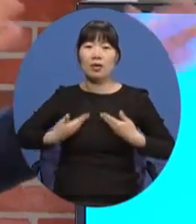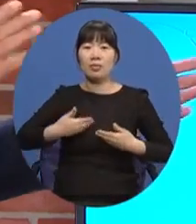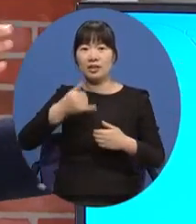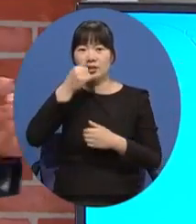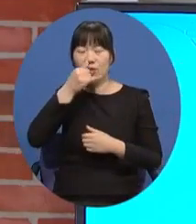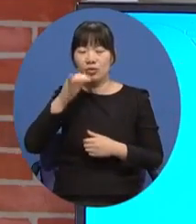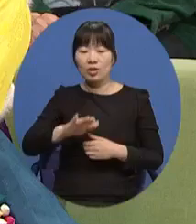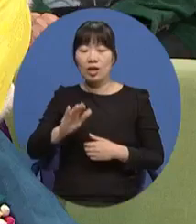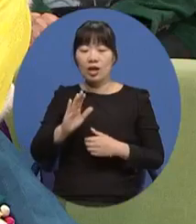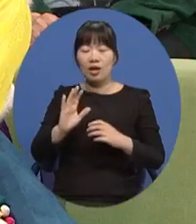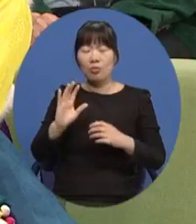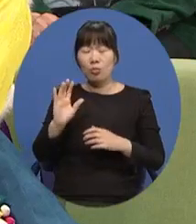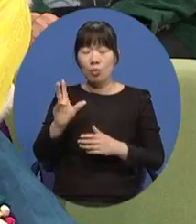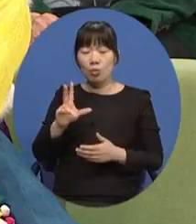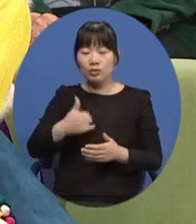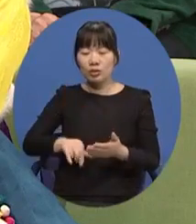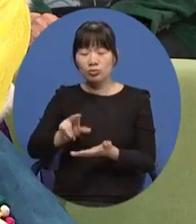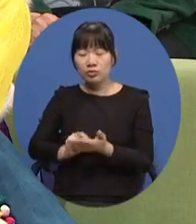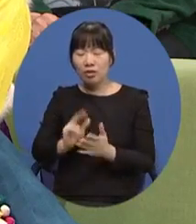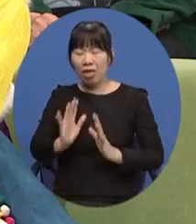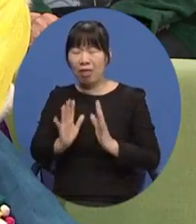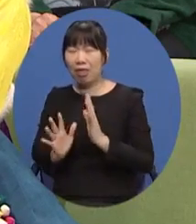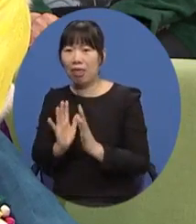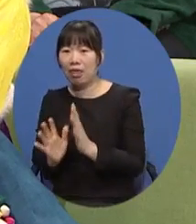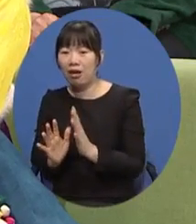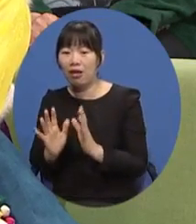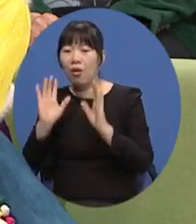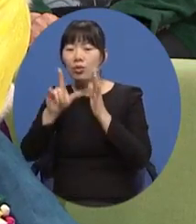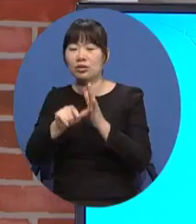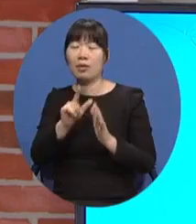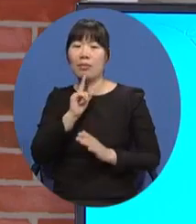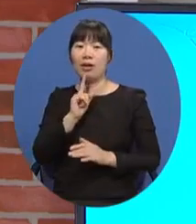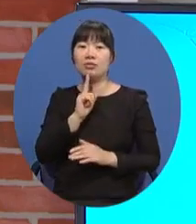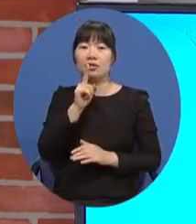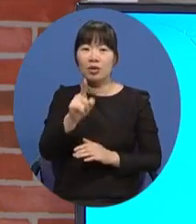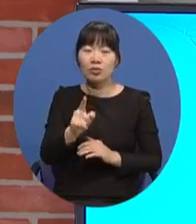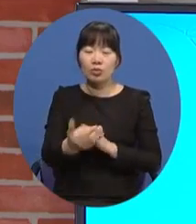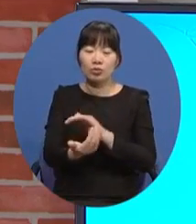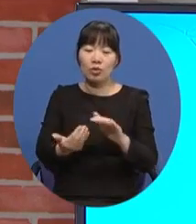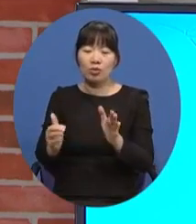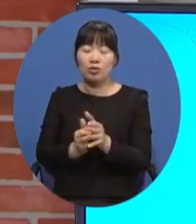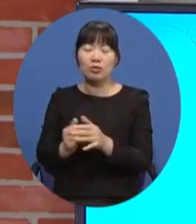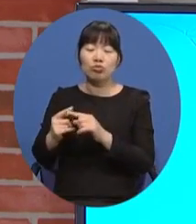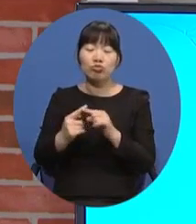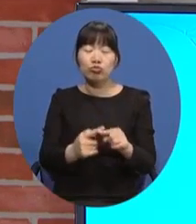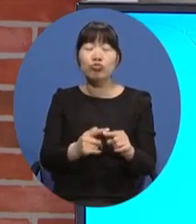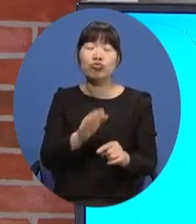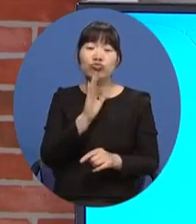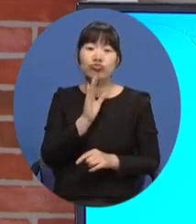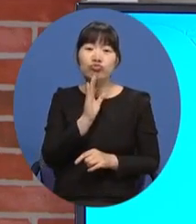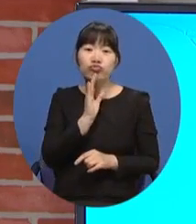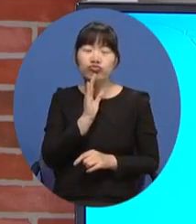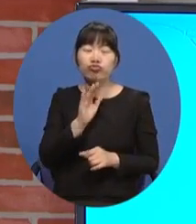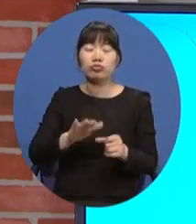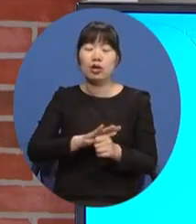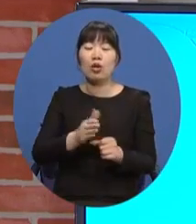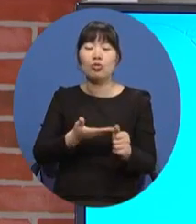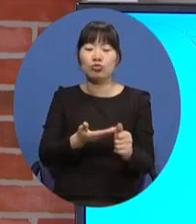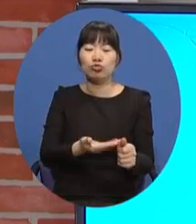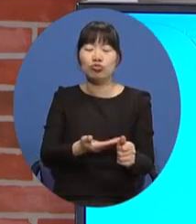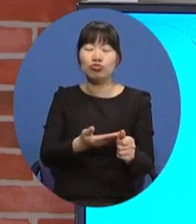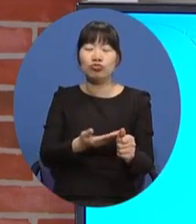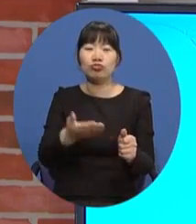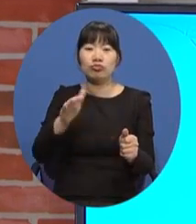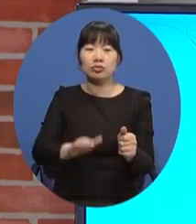어떻게 되면 쫓아가야 되고 어릴 적에는 그래야 됩니다. 첫돌이 적어도 지내기까지는 무조건적인 애정을 쏟아야